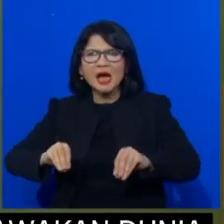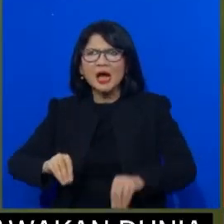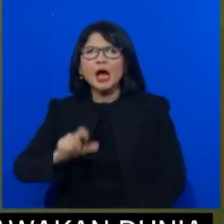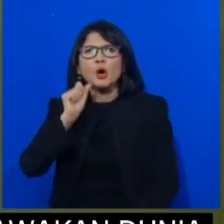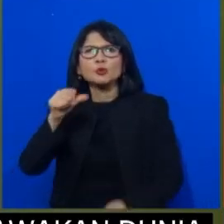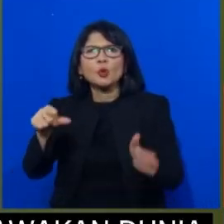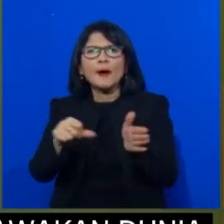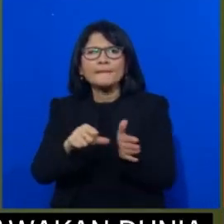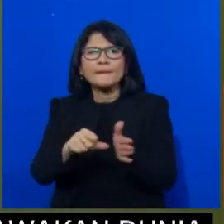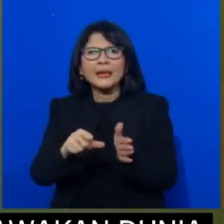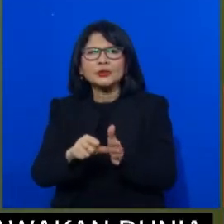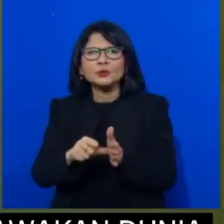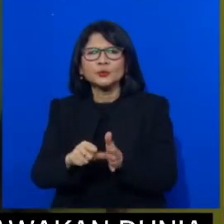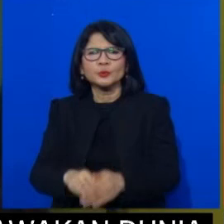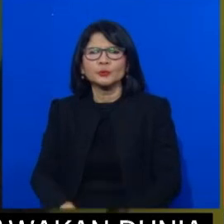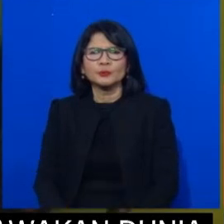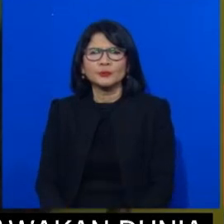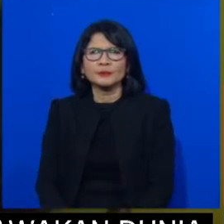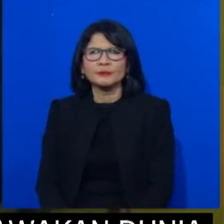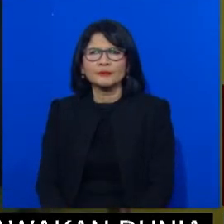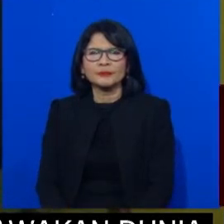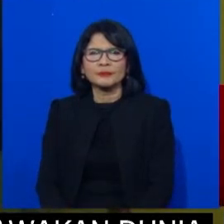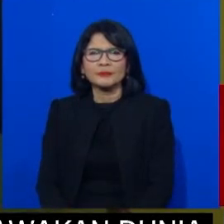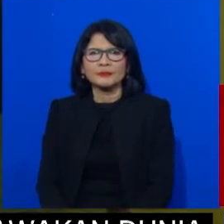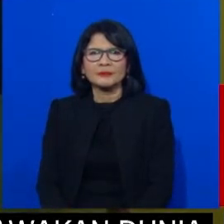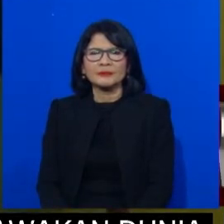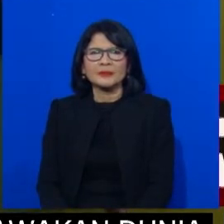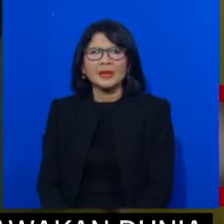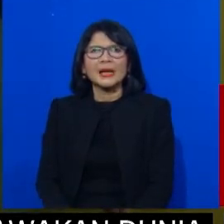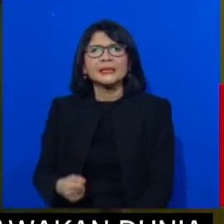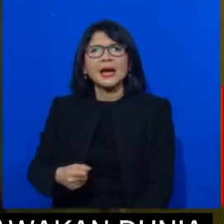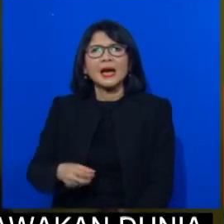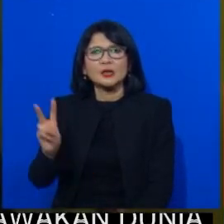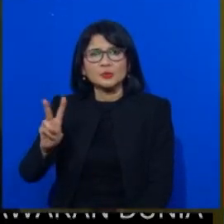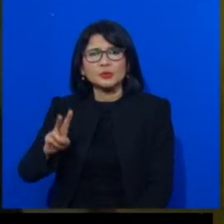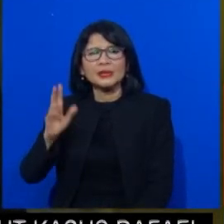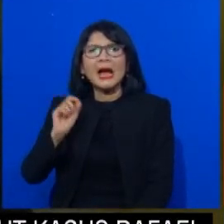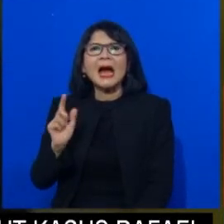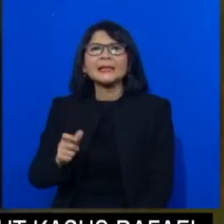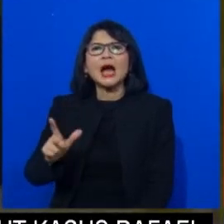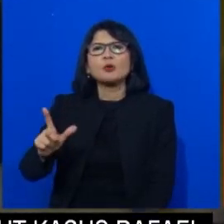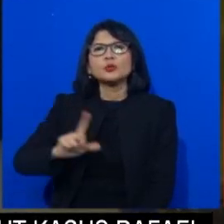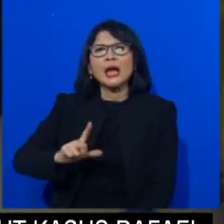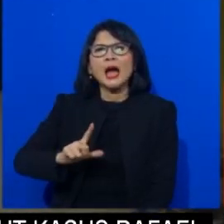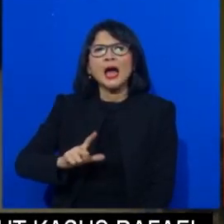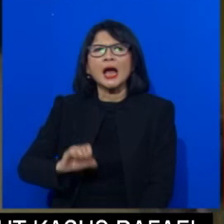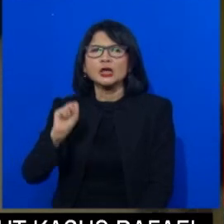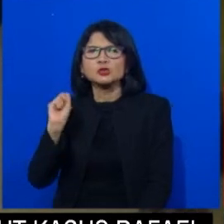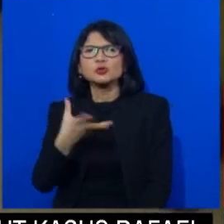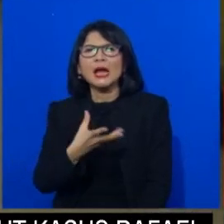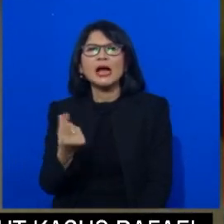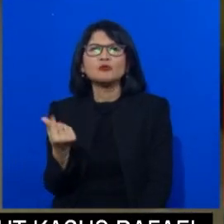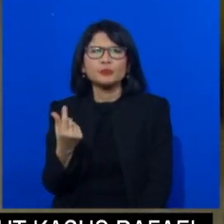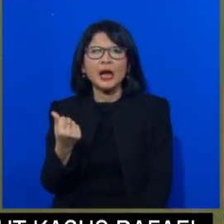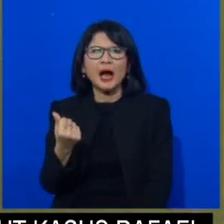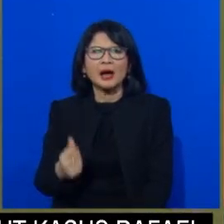membantu meringankan beban suami. Apalagi Yoyom dan suami terlilit utang hingga jutaan rupiah